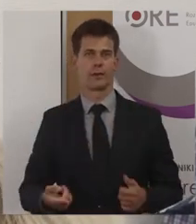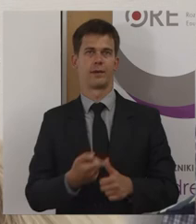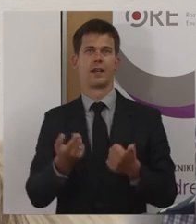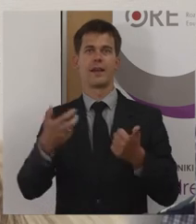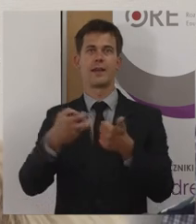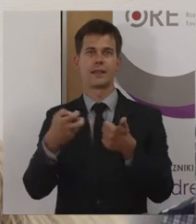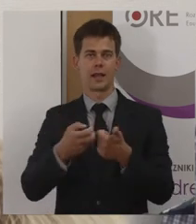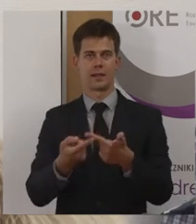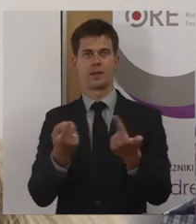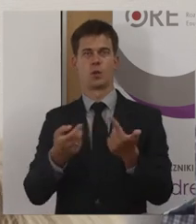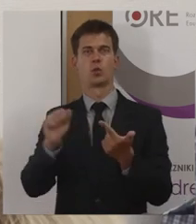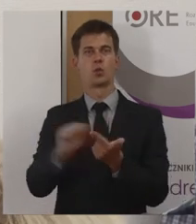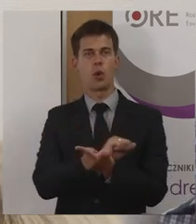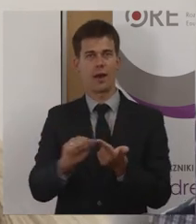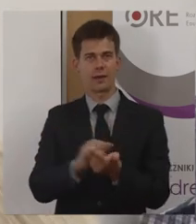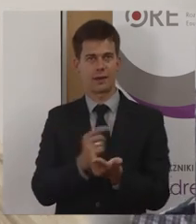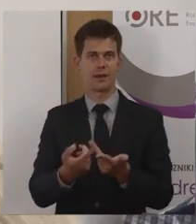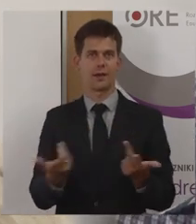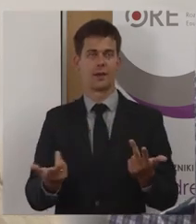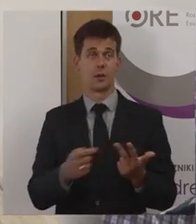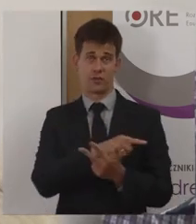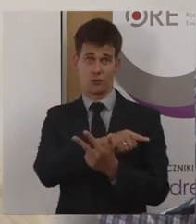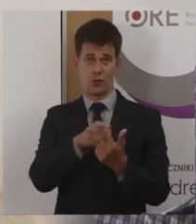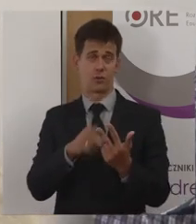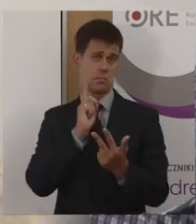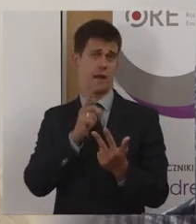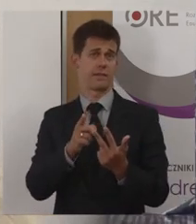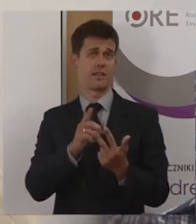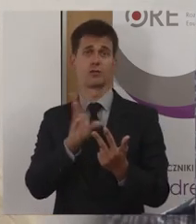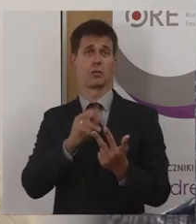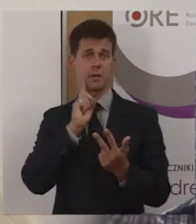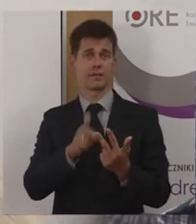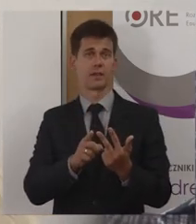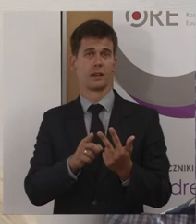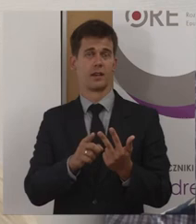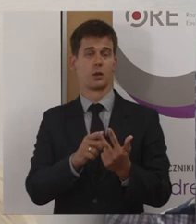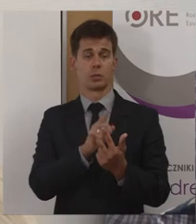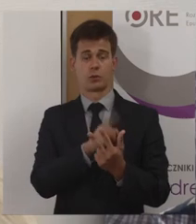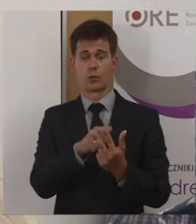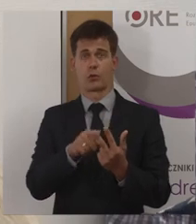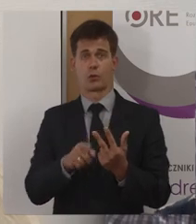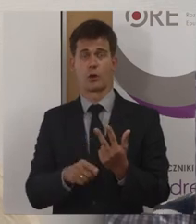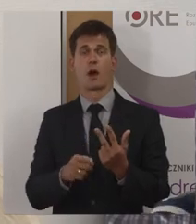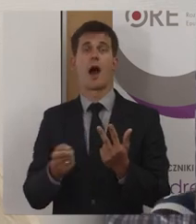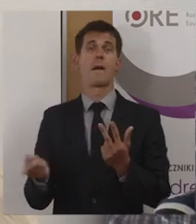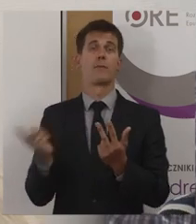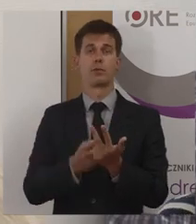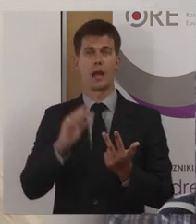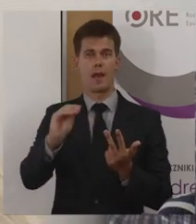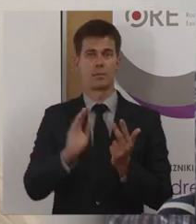możliwości, wydruki. No i nam się wydaje, żeby te podręczniki były skuteczne i żeby mogły być wykorzystywane